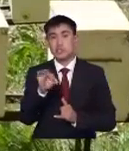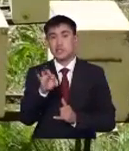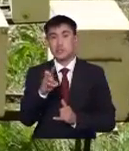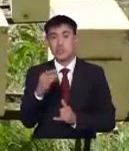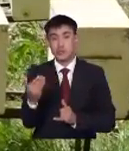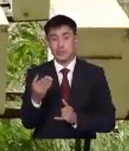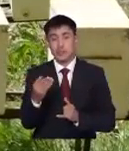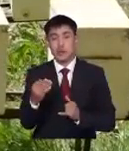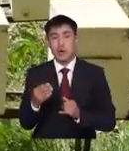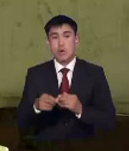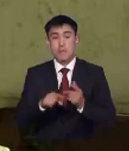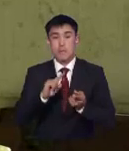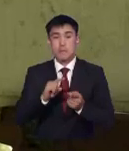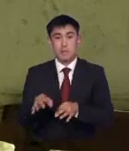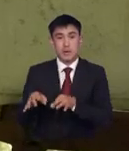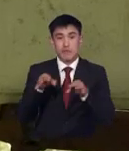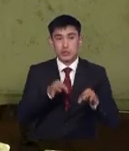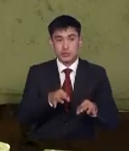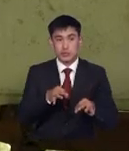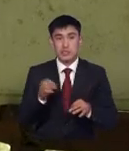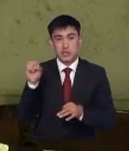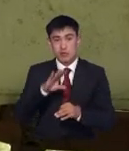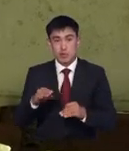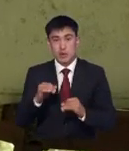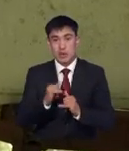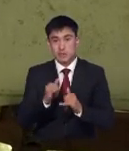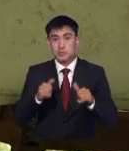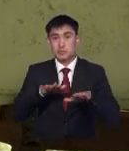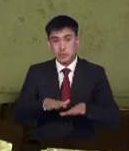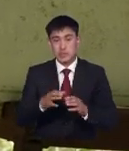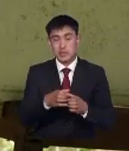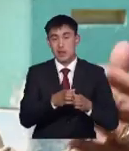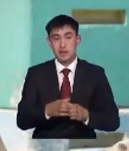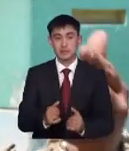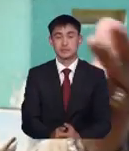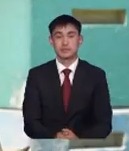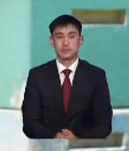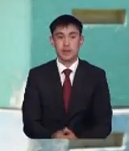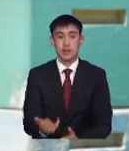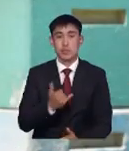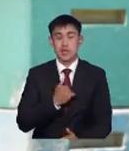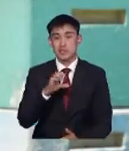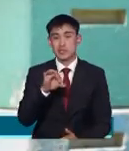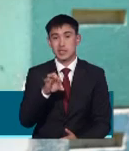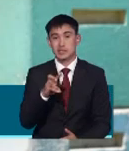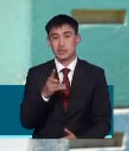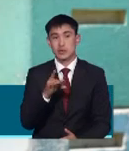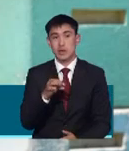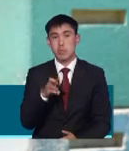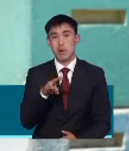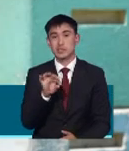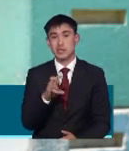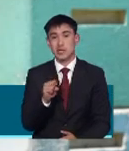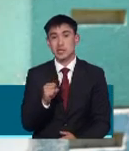Петенко. Материал пчеловод привозит из Европы и распространяет среди местных коллег. У меня селекционная пасека, то есть я занимаюсь